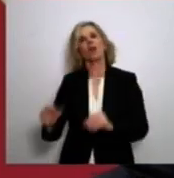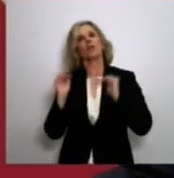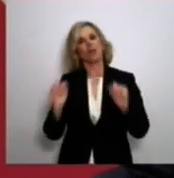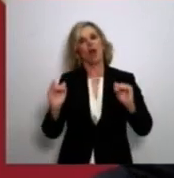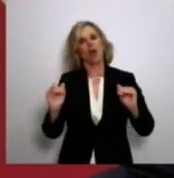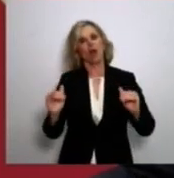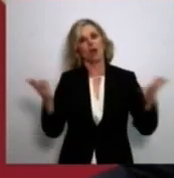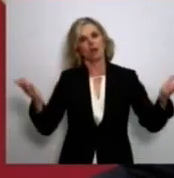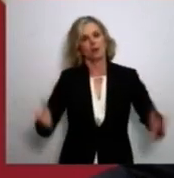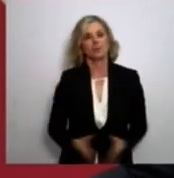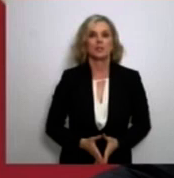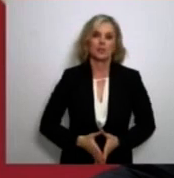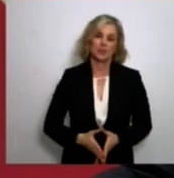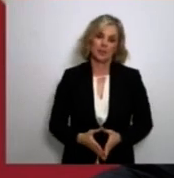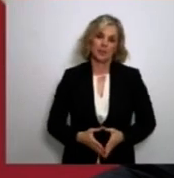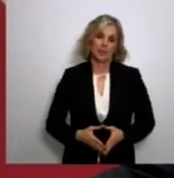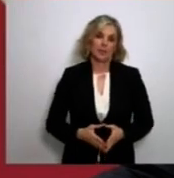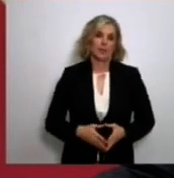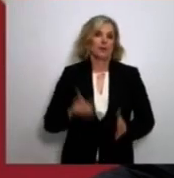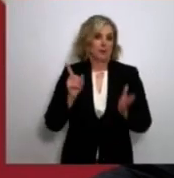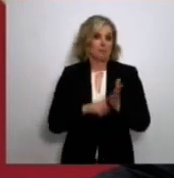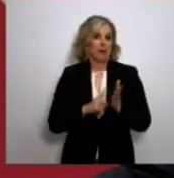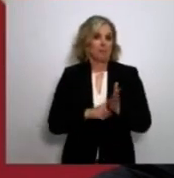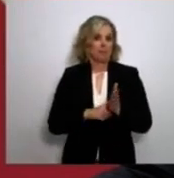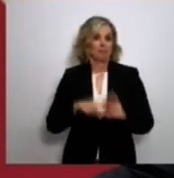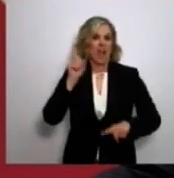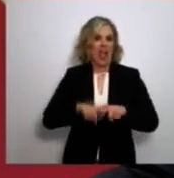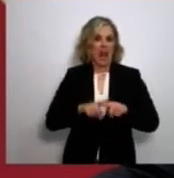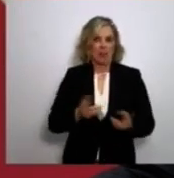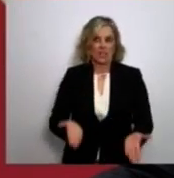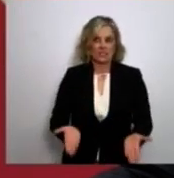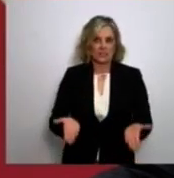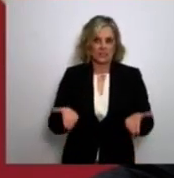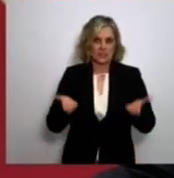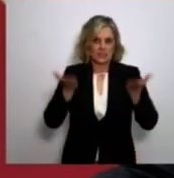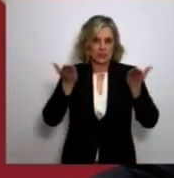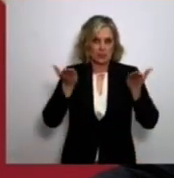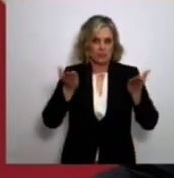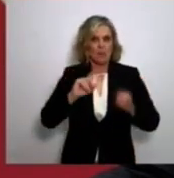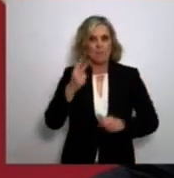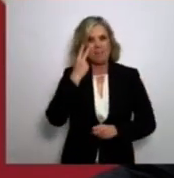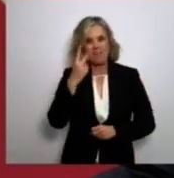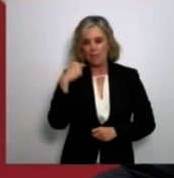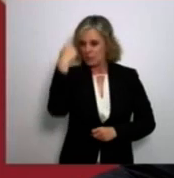Μια εποχή η οποία θα είναι αντάξια της ιστορίας μας. Μην βλέπετε τον εαυτό σας μικρό.